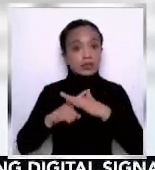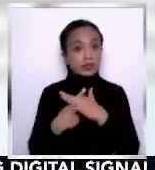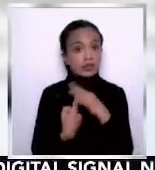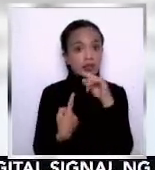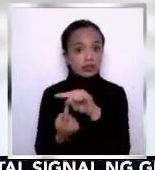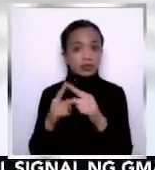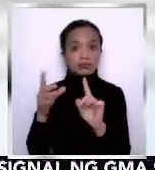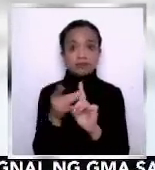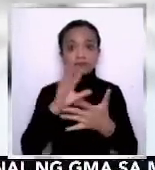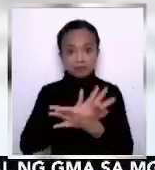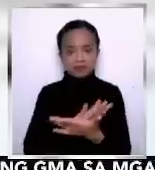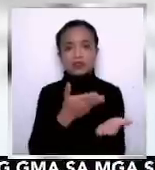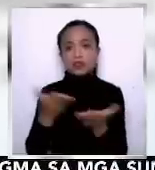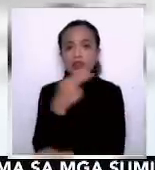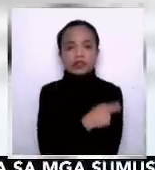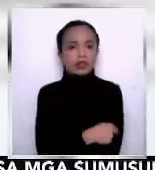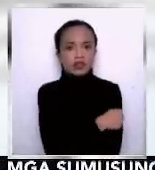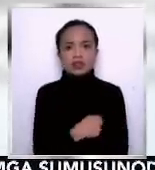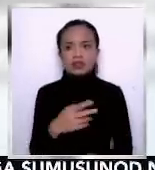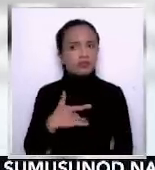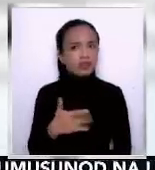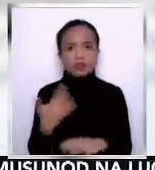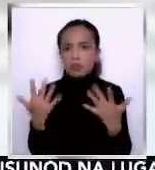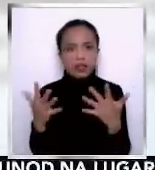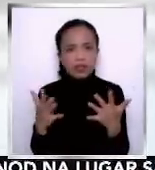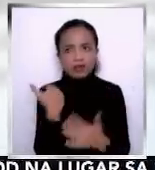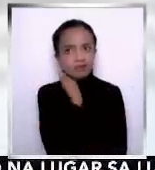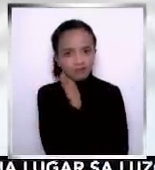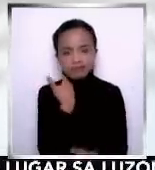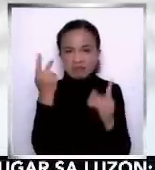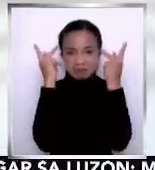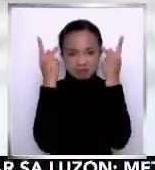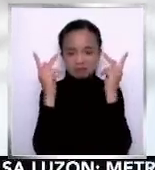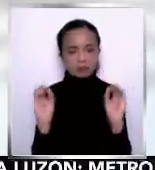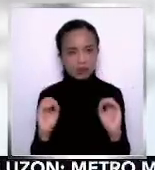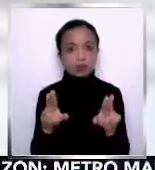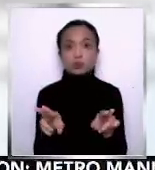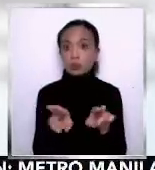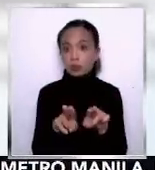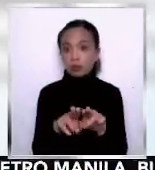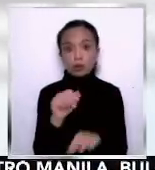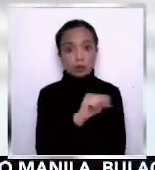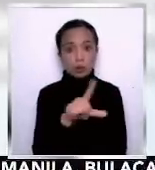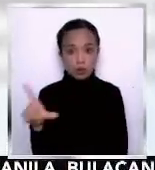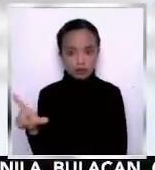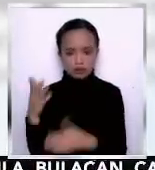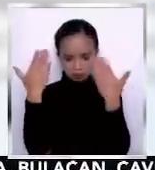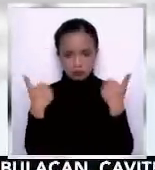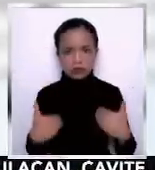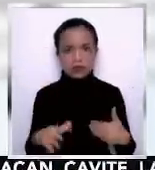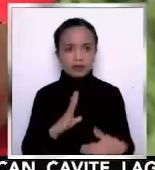ospital, hindi siya nakaramdam ng lagnat, chills o sakit ng ulo. Normal daw ang lahat ng vital signs at blood